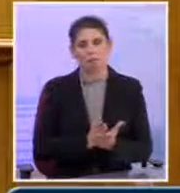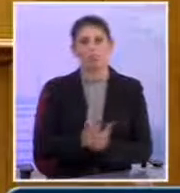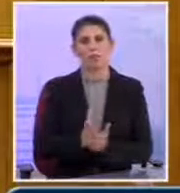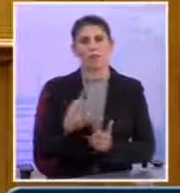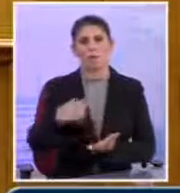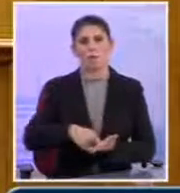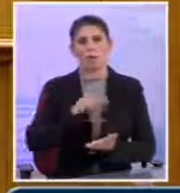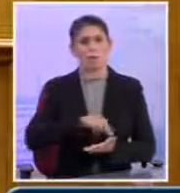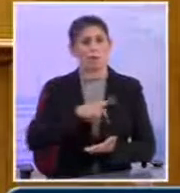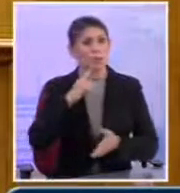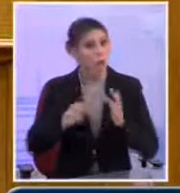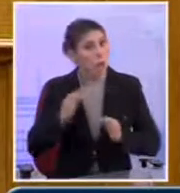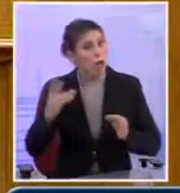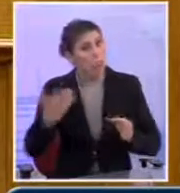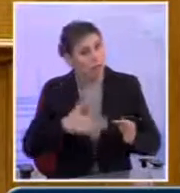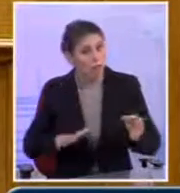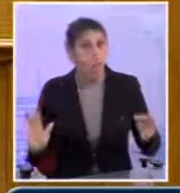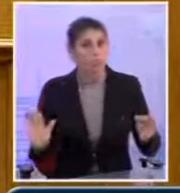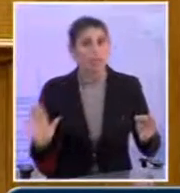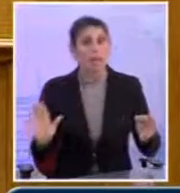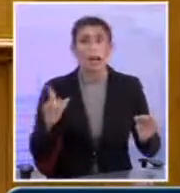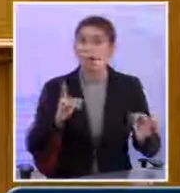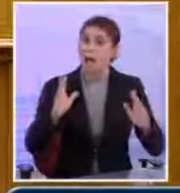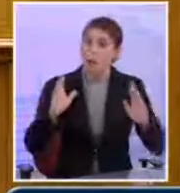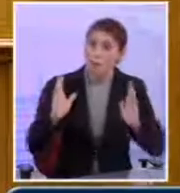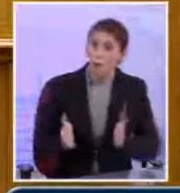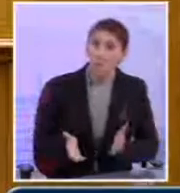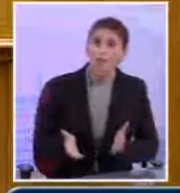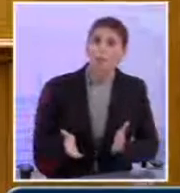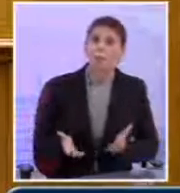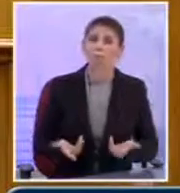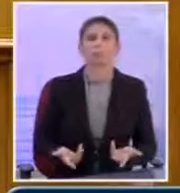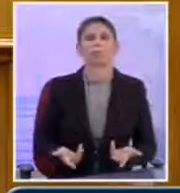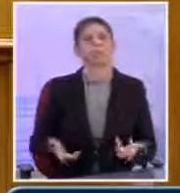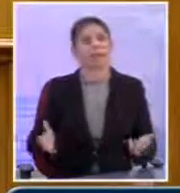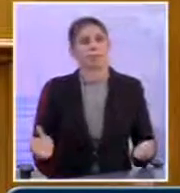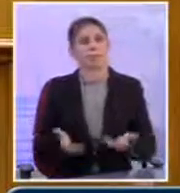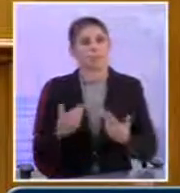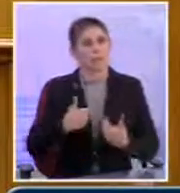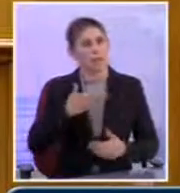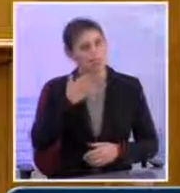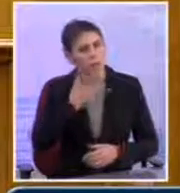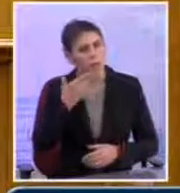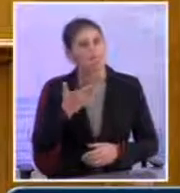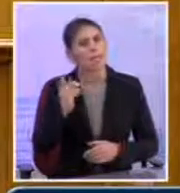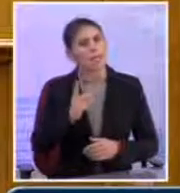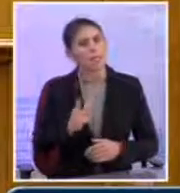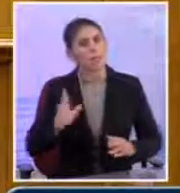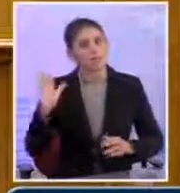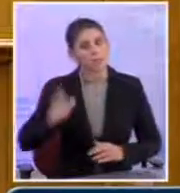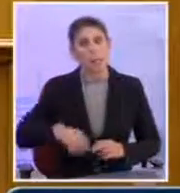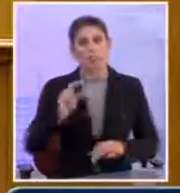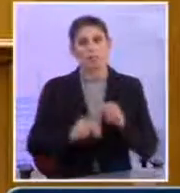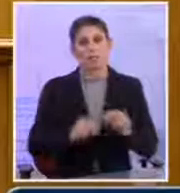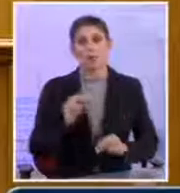περιουσίας. Να το συντήσουμε, αν θέλετε. Είναι όμως δυνατόν. Γιατί εντάξει, εμείς απολογηθήκαμε ή κριθήκαμε στις τελευταίες